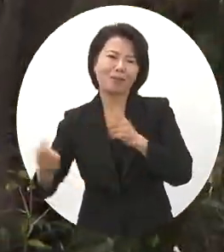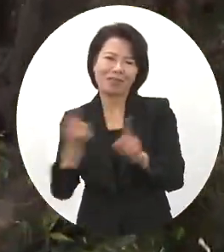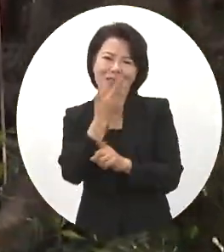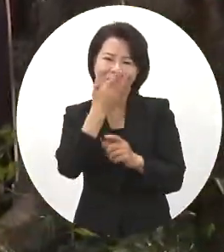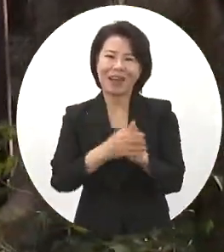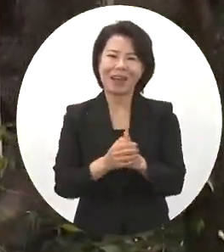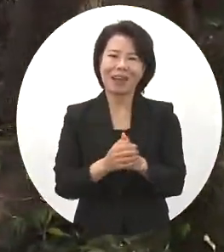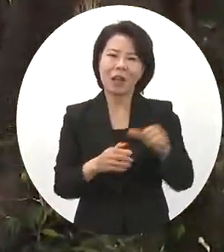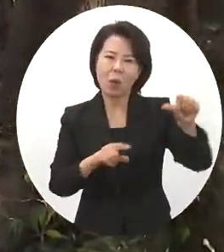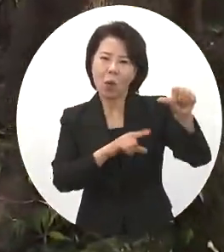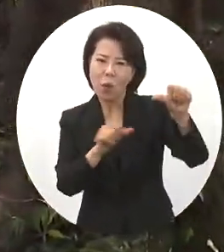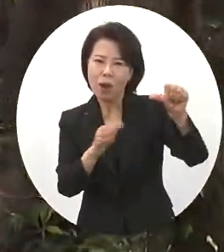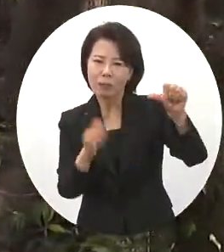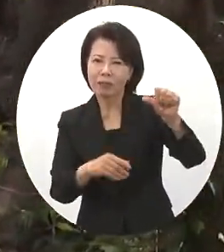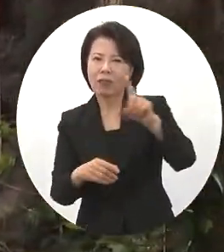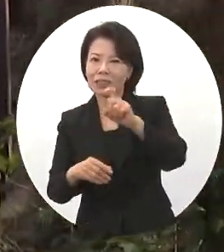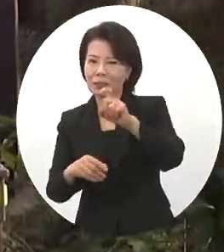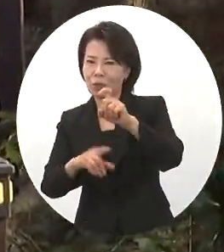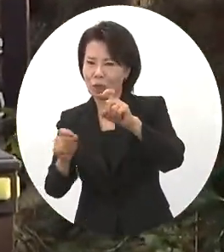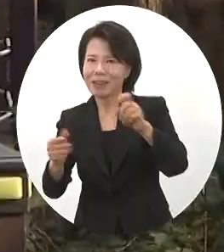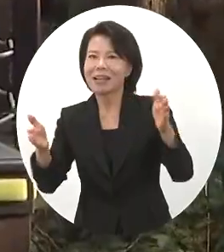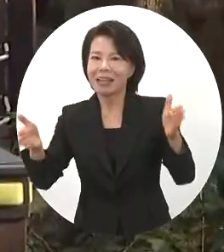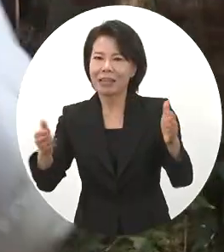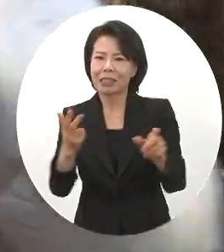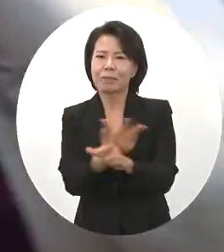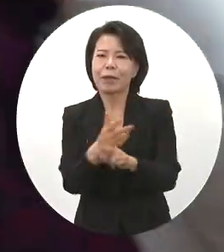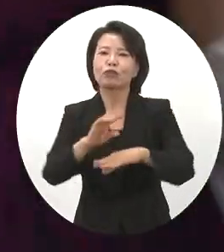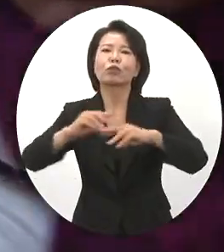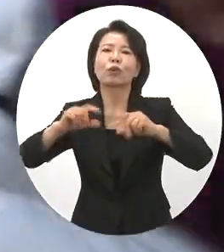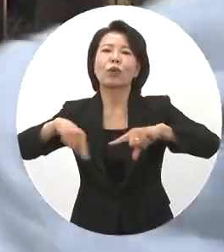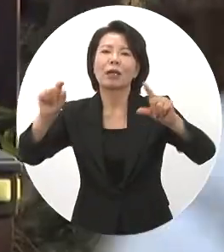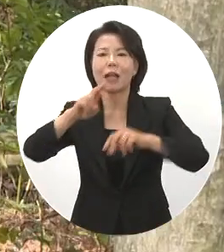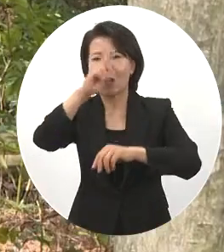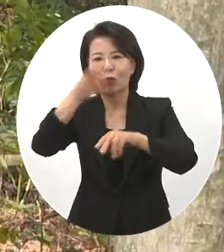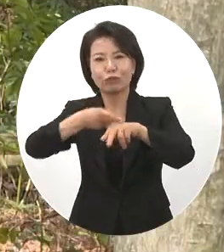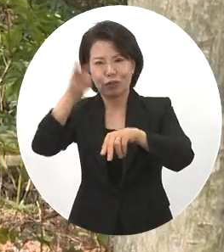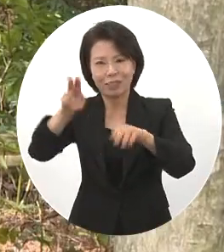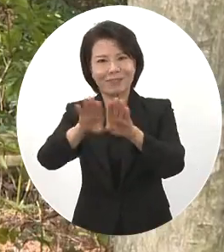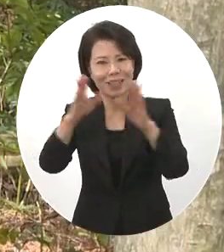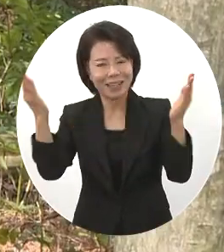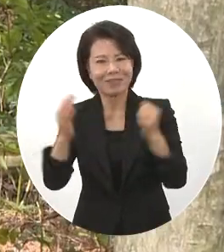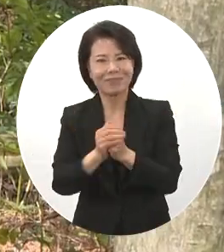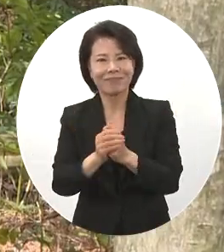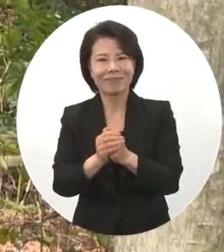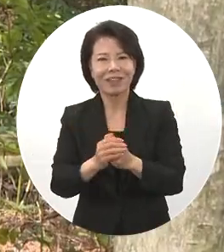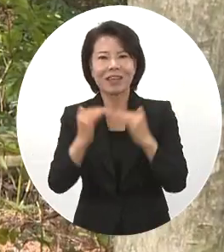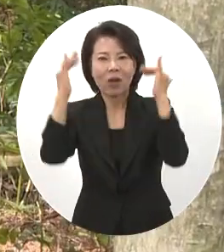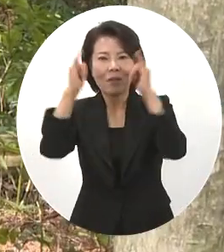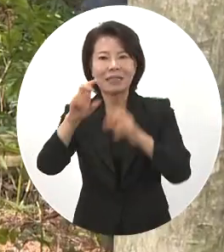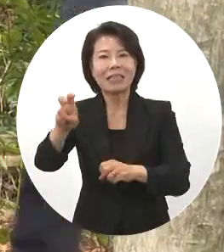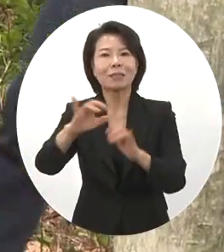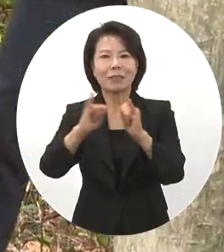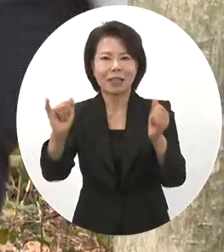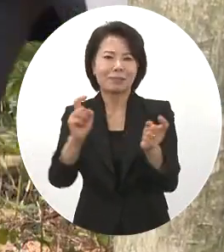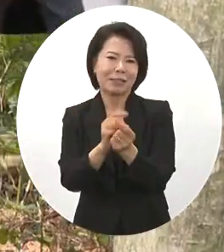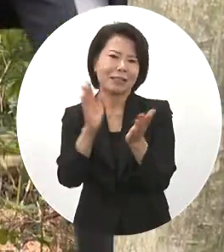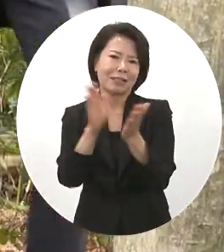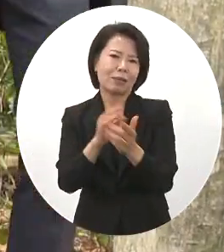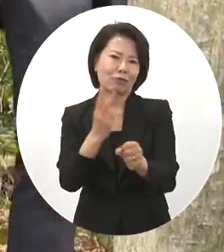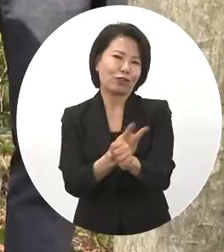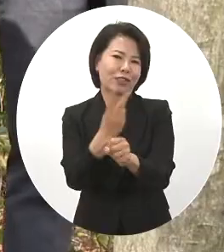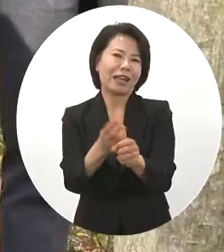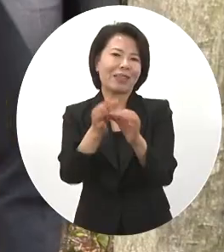있습니다. 5월부터 11월까지 매주 토요일 오후 2시에 열리며 성인 20명을